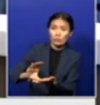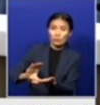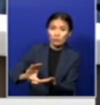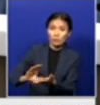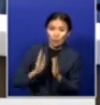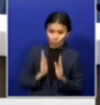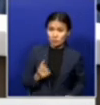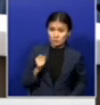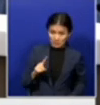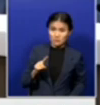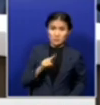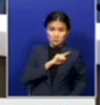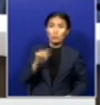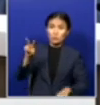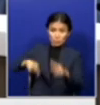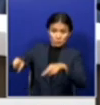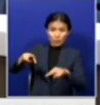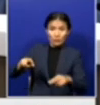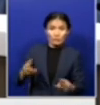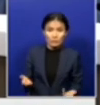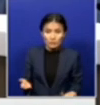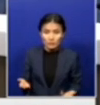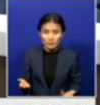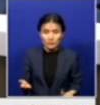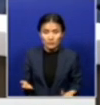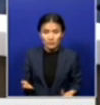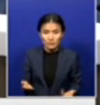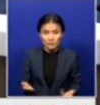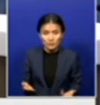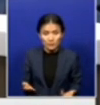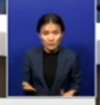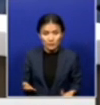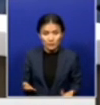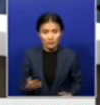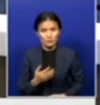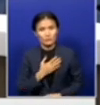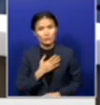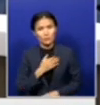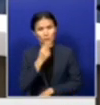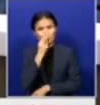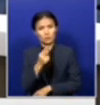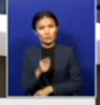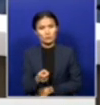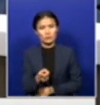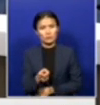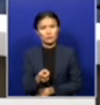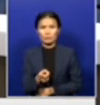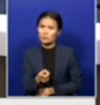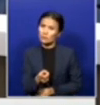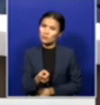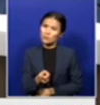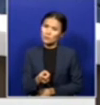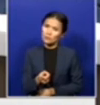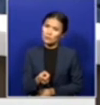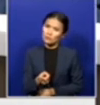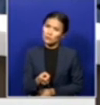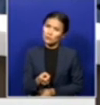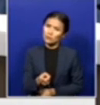ลแล้วก็ผมมองดูว่าโดยไม่มีความจำเป็นที่จะต้องแจ้ง